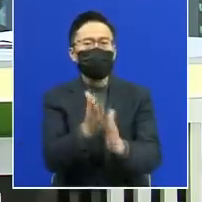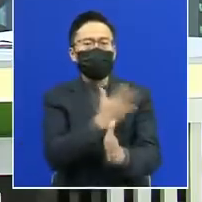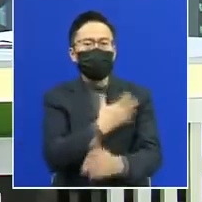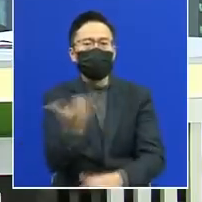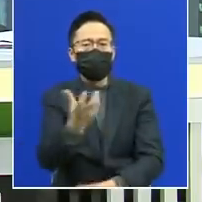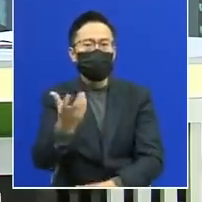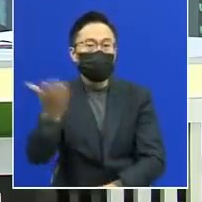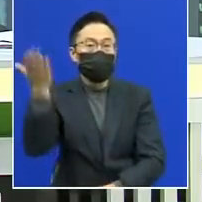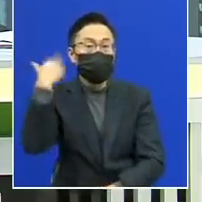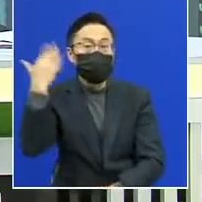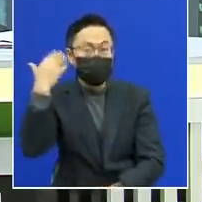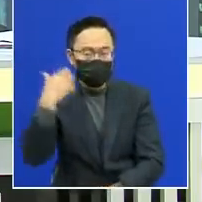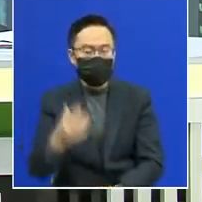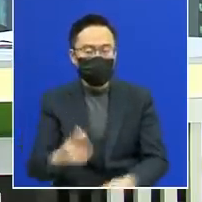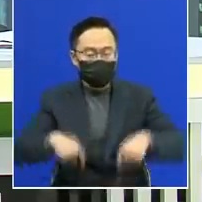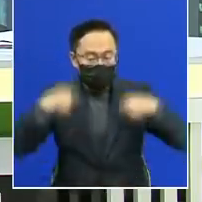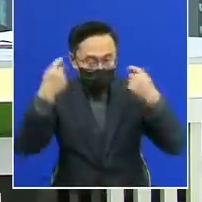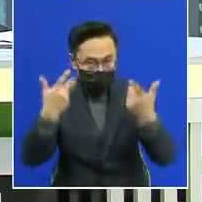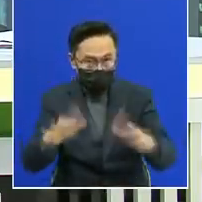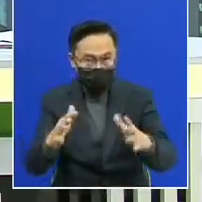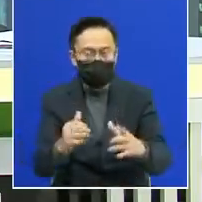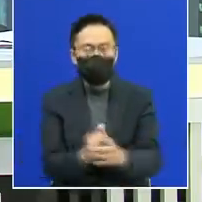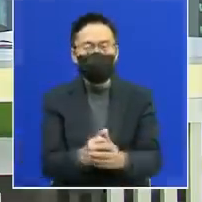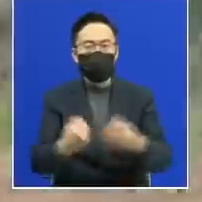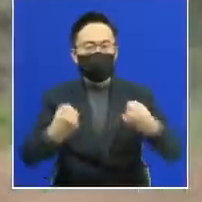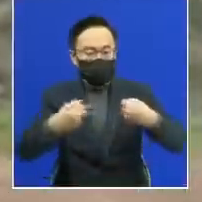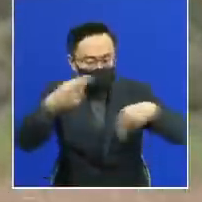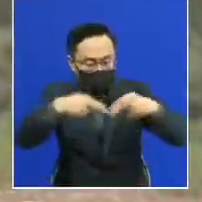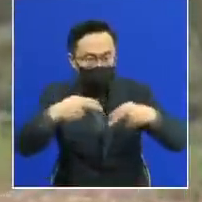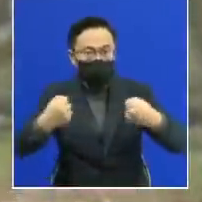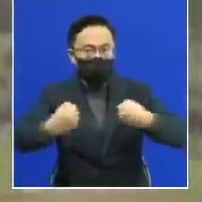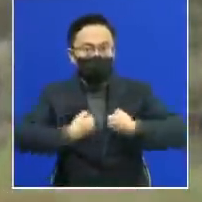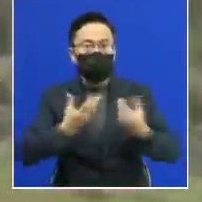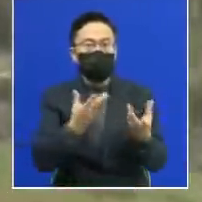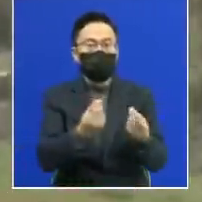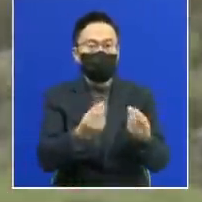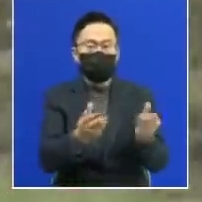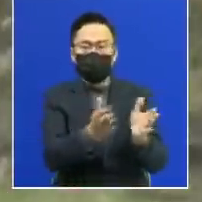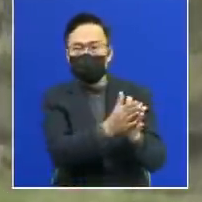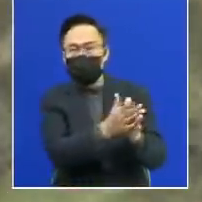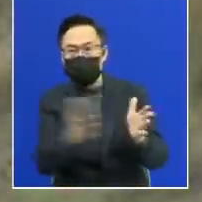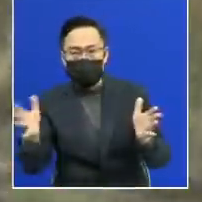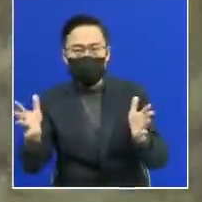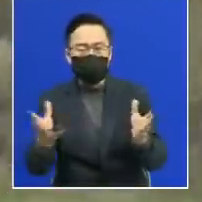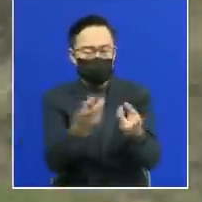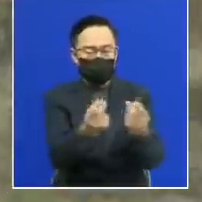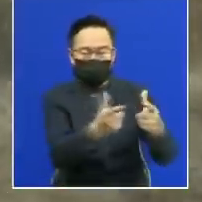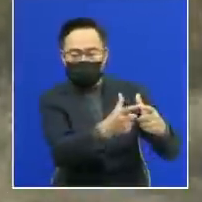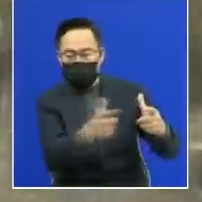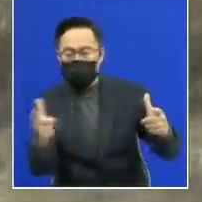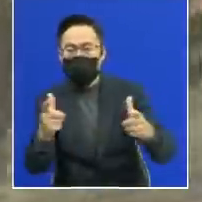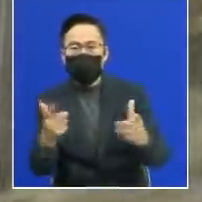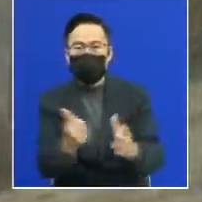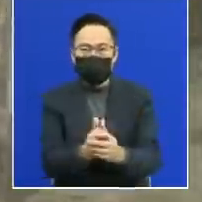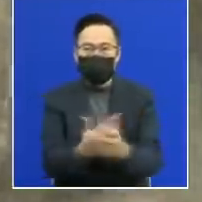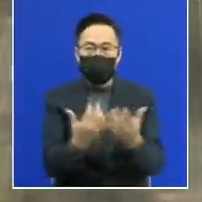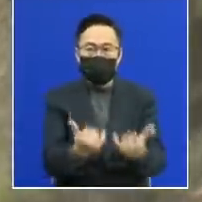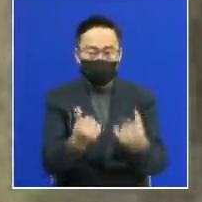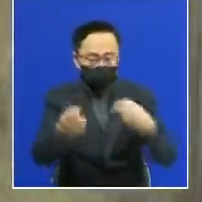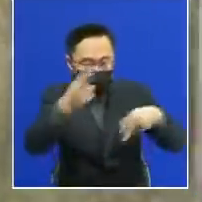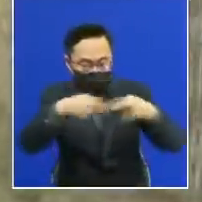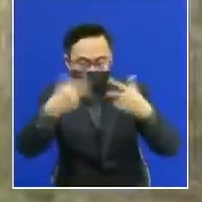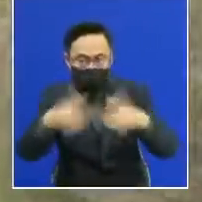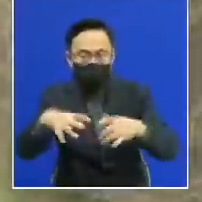ที่ดินบริเวณเชิงเขาภูซำผักหนามเนื้อที่กว่า26ไร่ที่เป็นประเด็นข่าวว่าเป็น